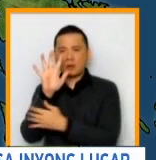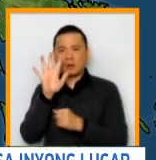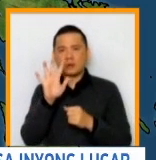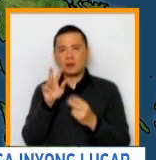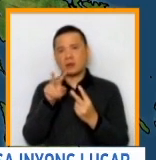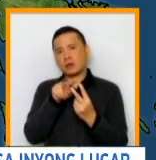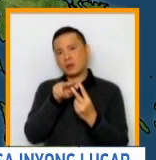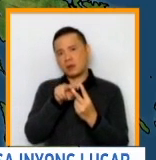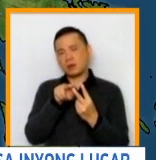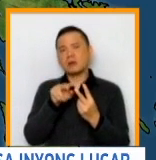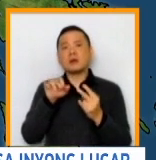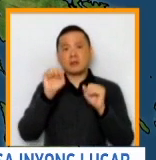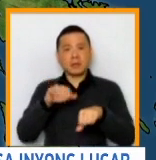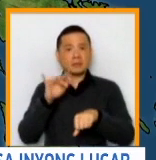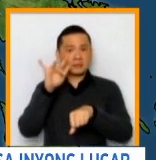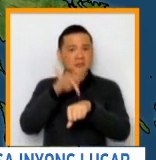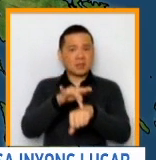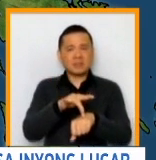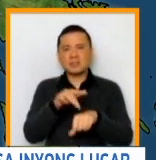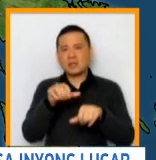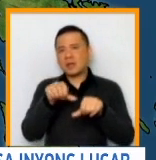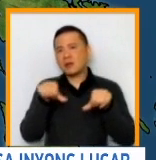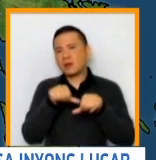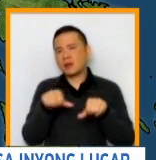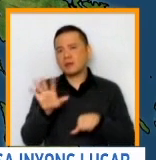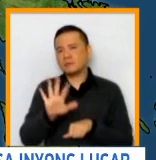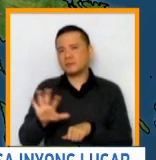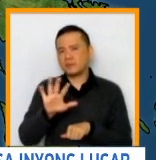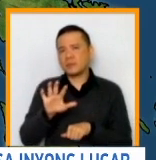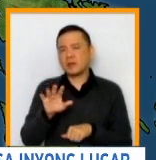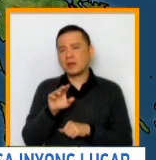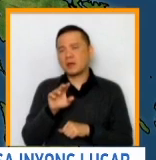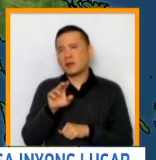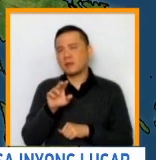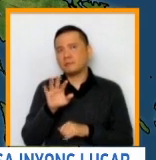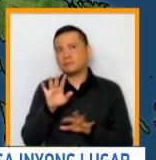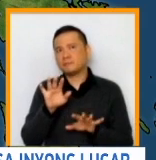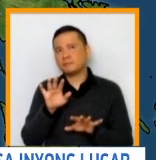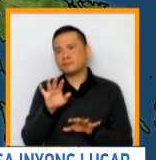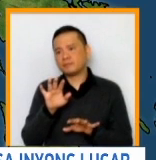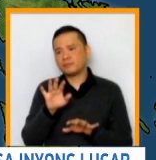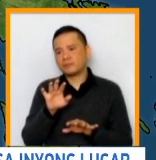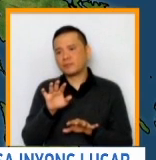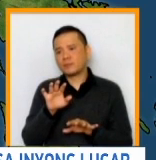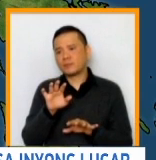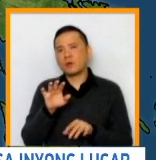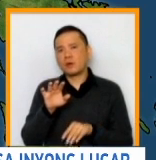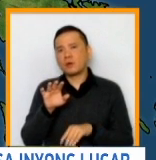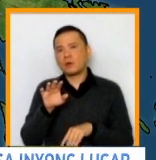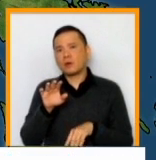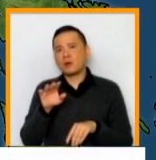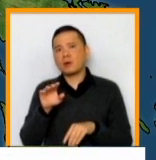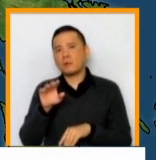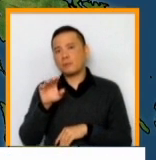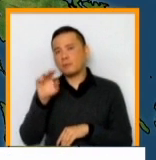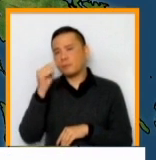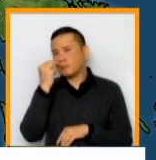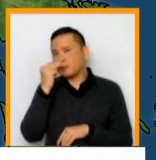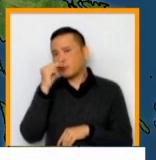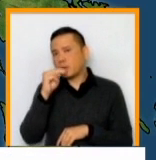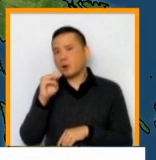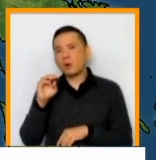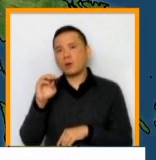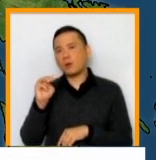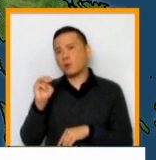maglandfall dito sa may bandang vicinity ng northern part ng Oriental Mindoro. Kaya sa ngayon, Igan, lamang itong